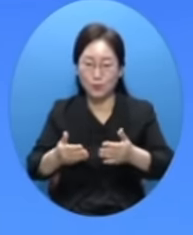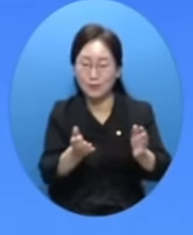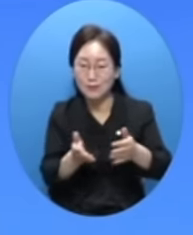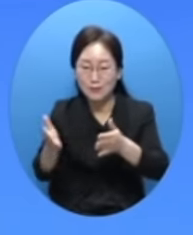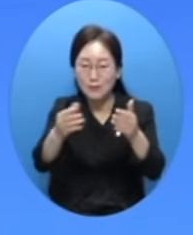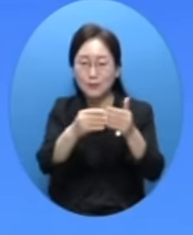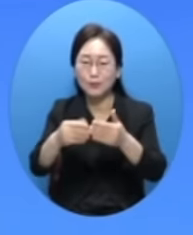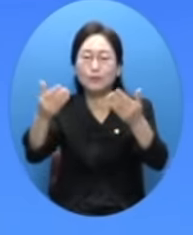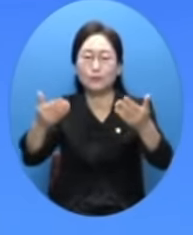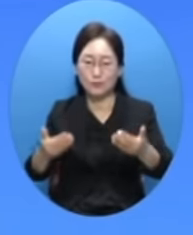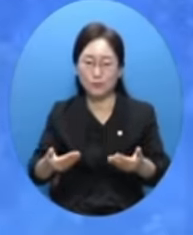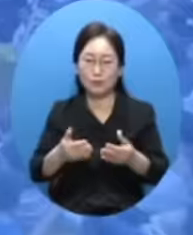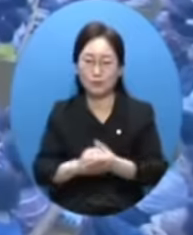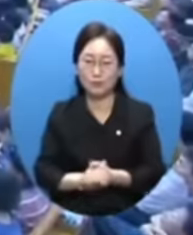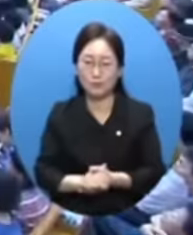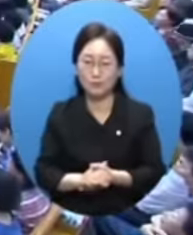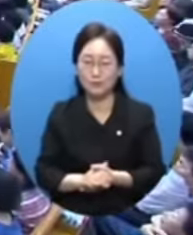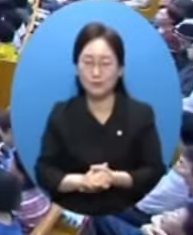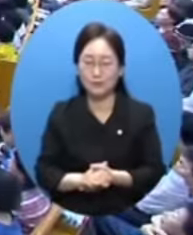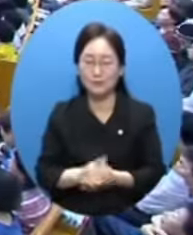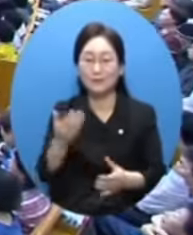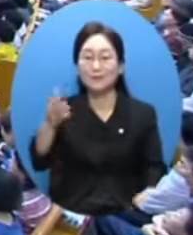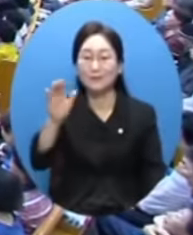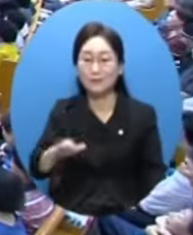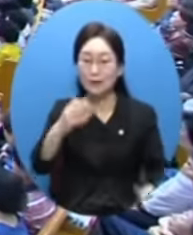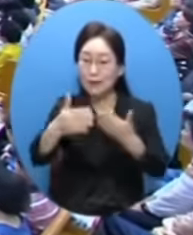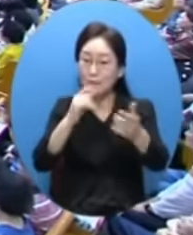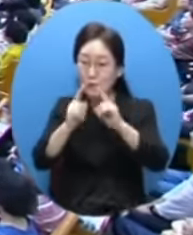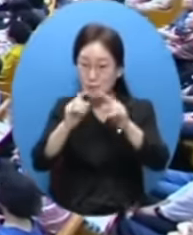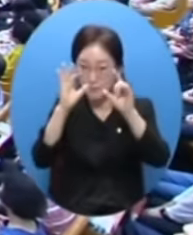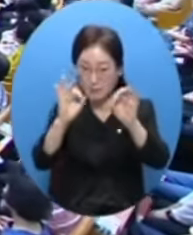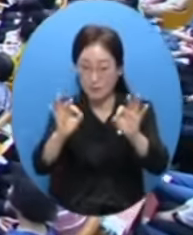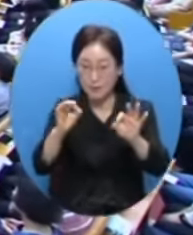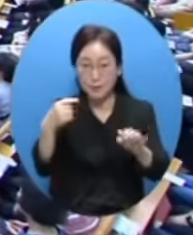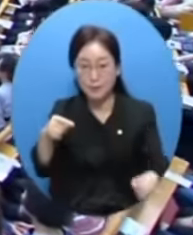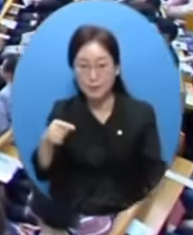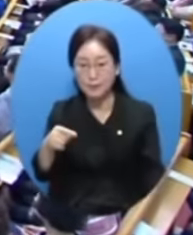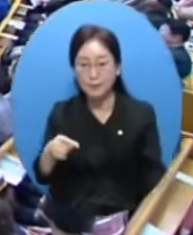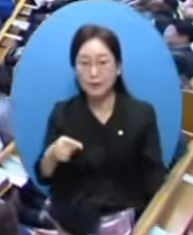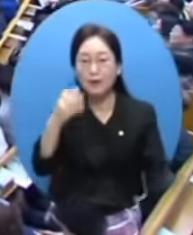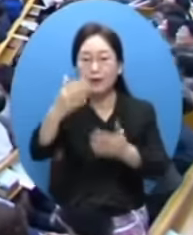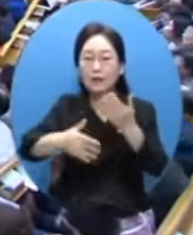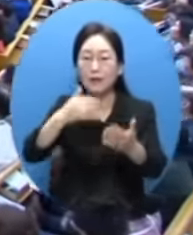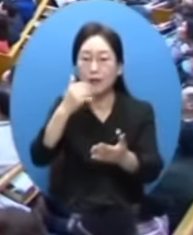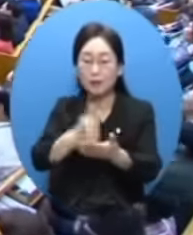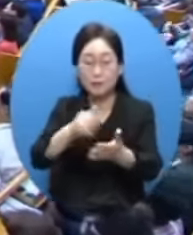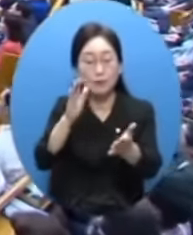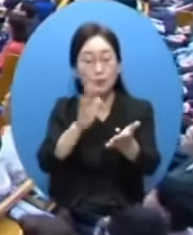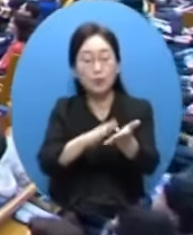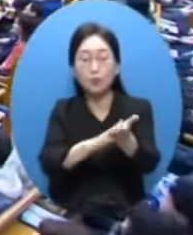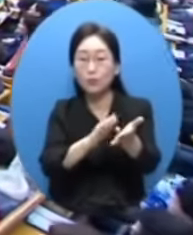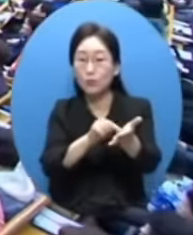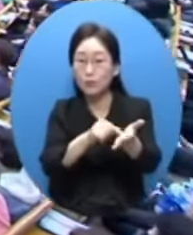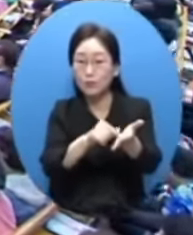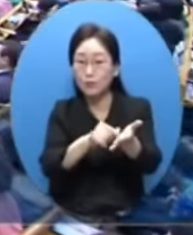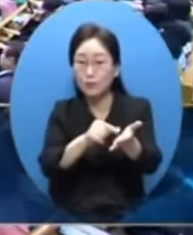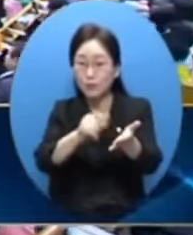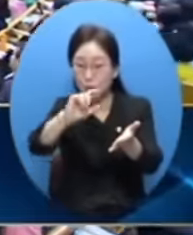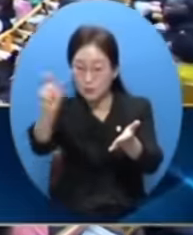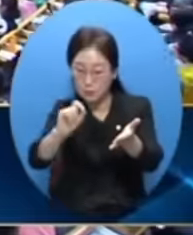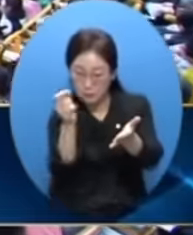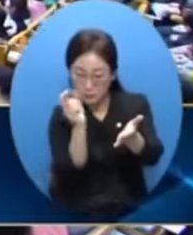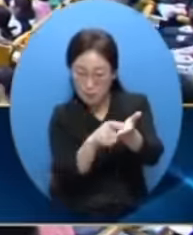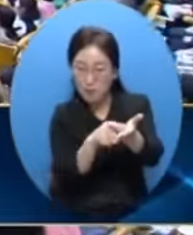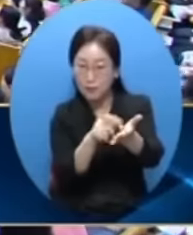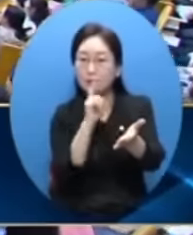인도해 주십니다. 그런데 오늘 말씀 보니까 하나님이 우리를 하나님의 손바닥에 새겨놓았다고